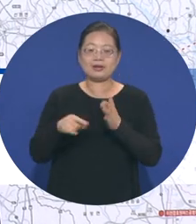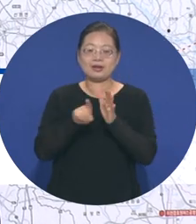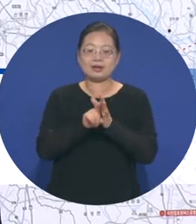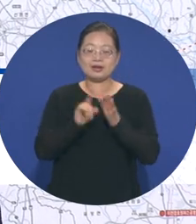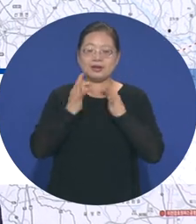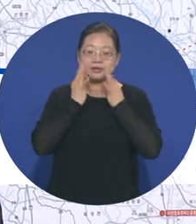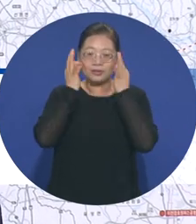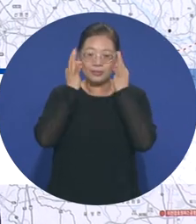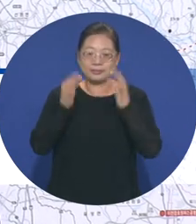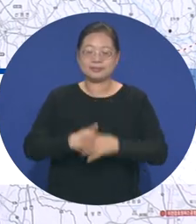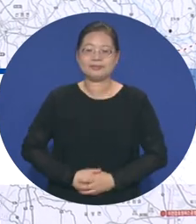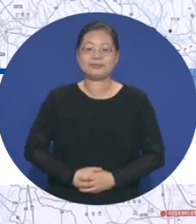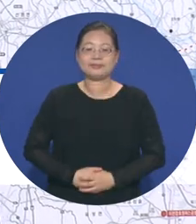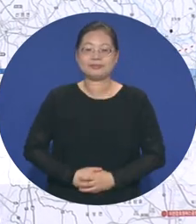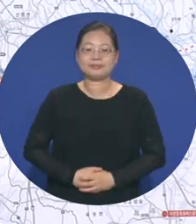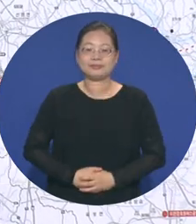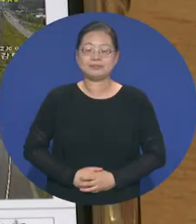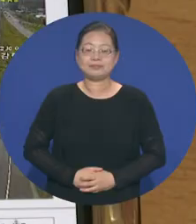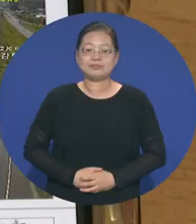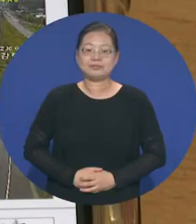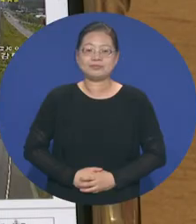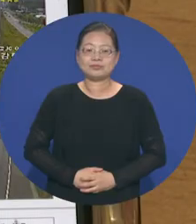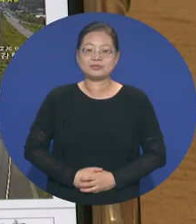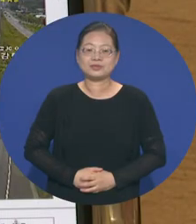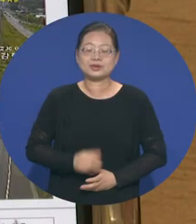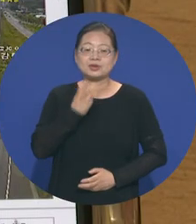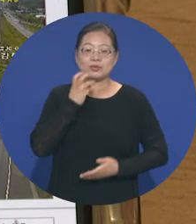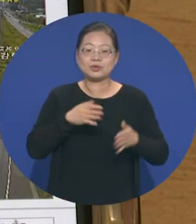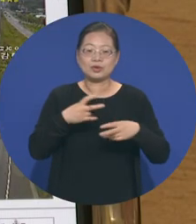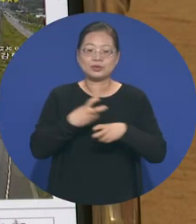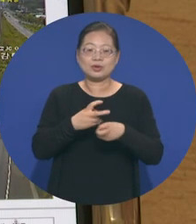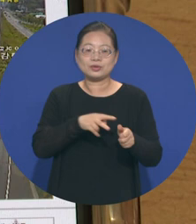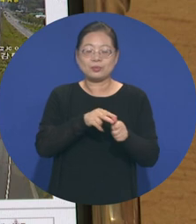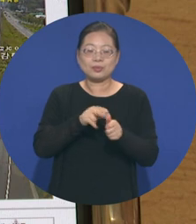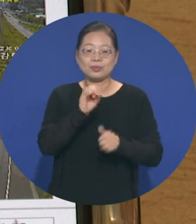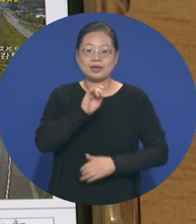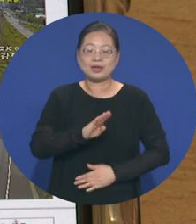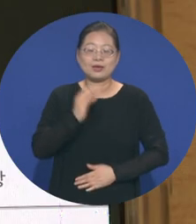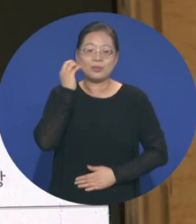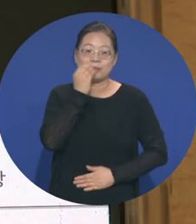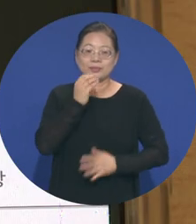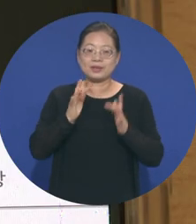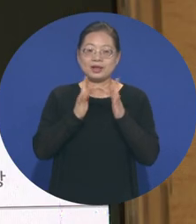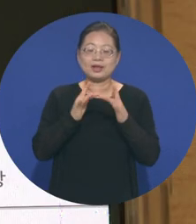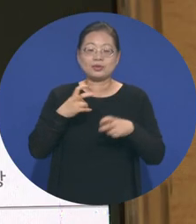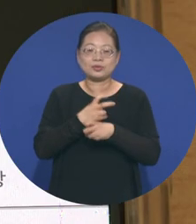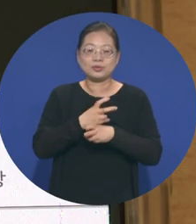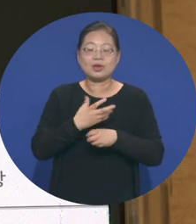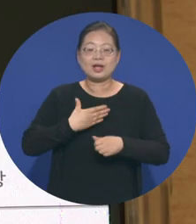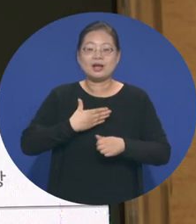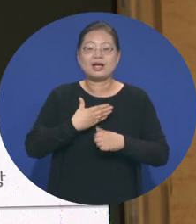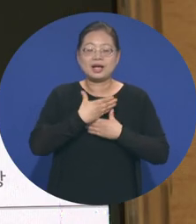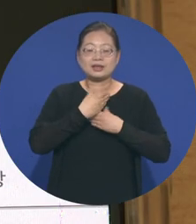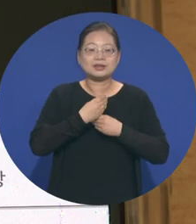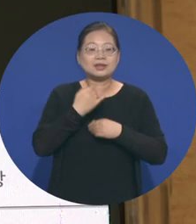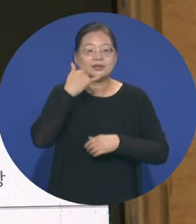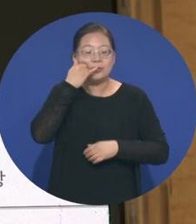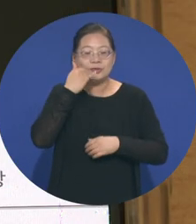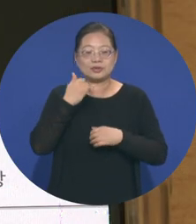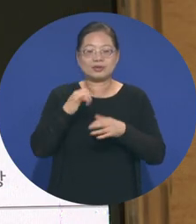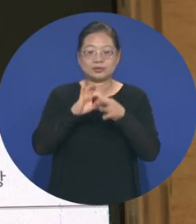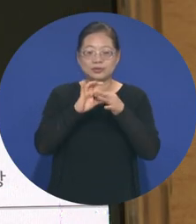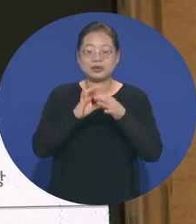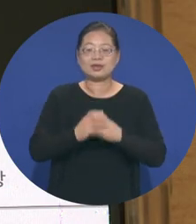수 있도록 최선의 노력을 다하겠습니다 이도 경기 교통정보 앱과 홈페이지 교통 안내전화 1688